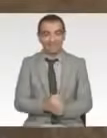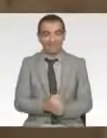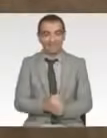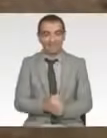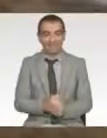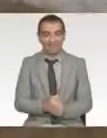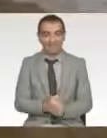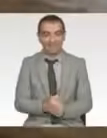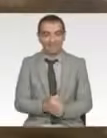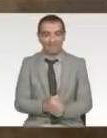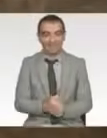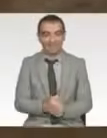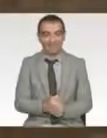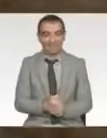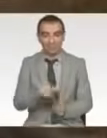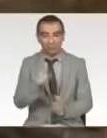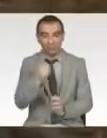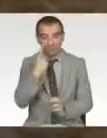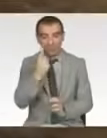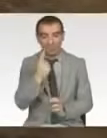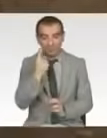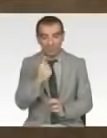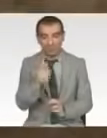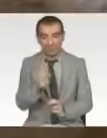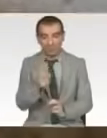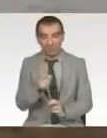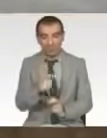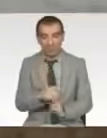Bak, bak. Bak, bulacak şimdi bak.